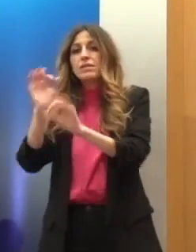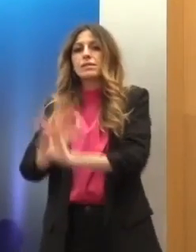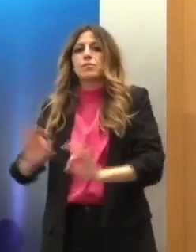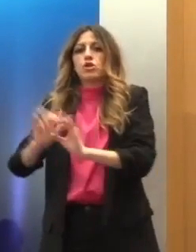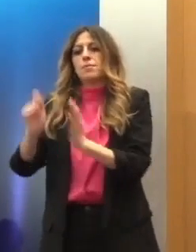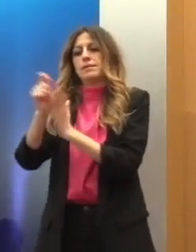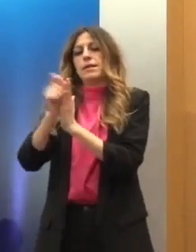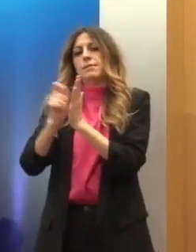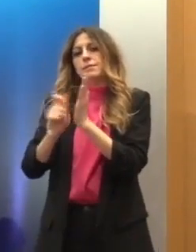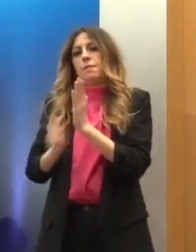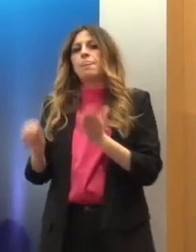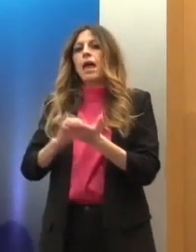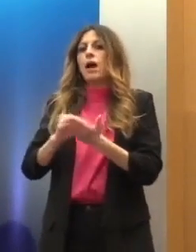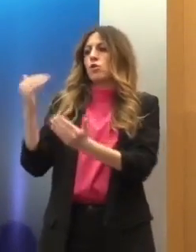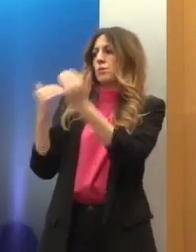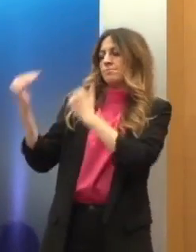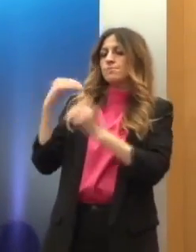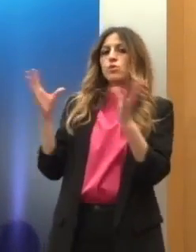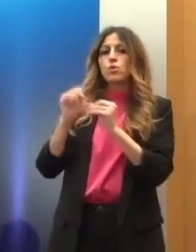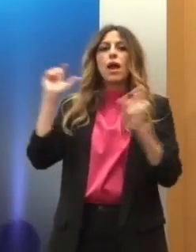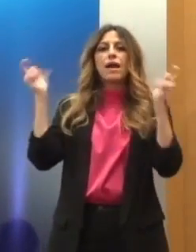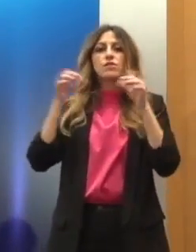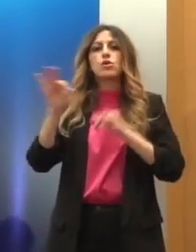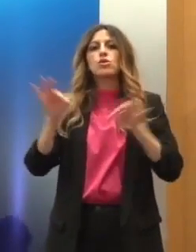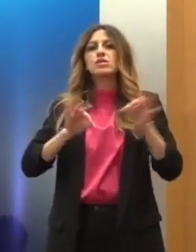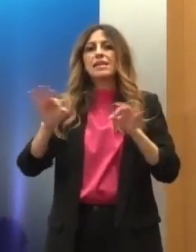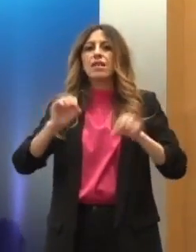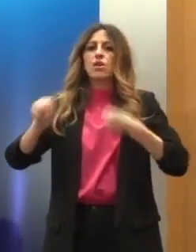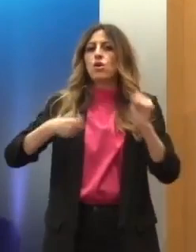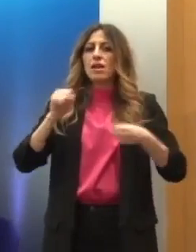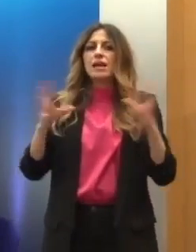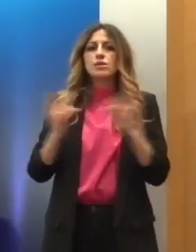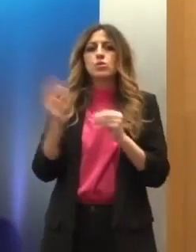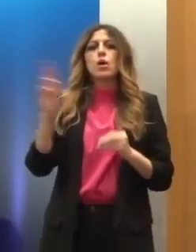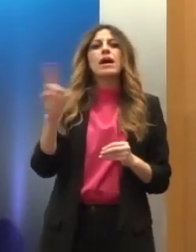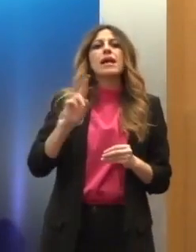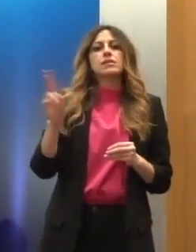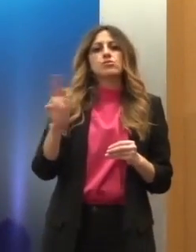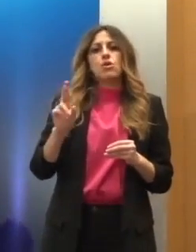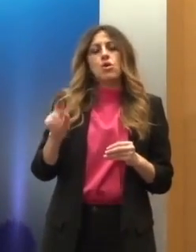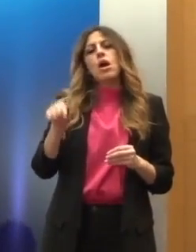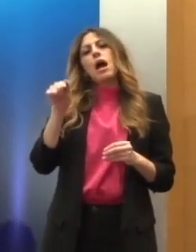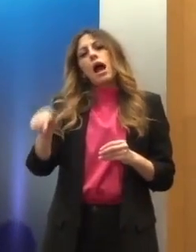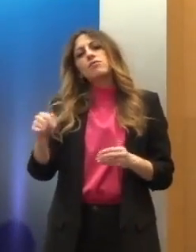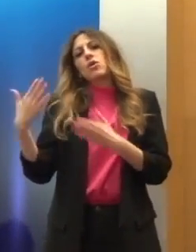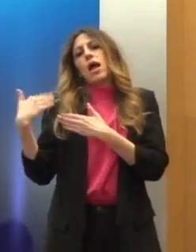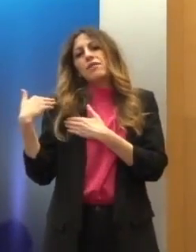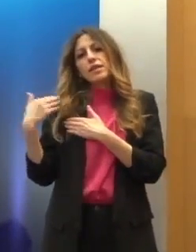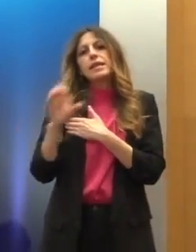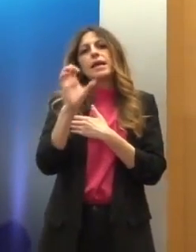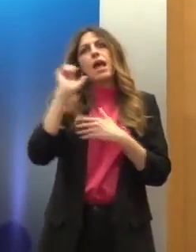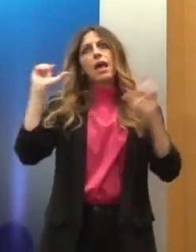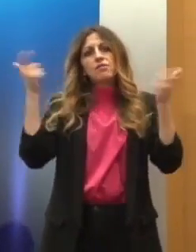λάβαμε μάλιστα και για το Εθνικό Σχέδιο Δράσης κατά του Ρατσισμού, το οποίο εμπίπτει στις αρμοδιότητες, στις εκ του νόμου αρμοδιότητες του Εθνικού Συμβουλίου κατά του